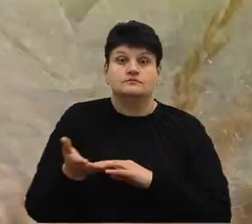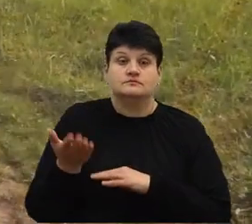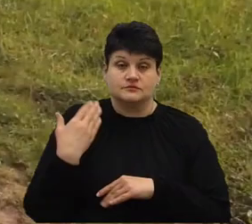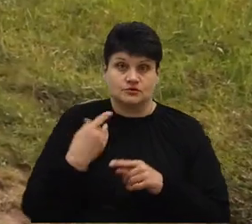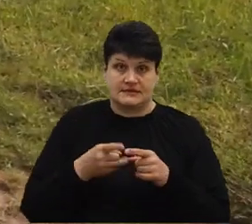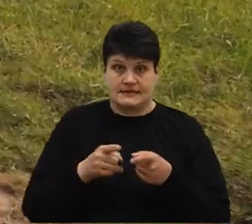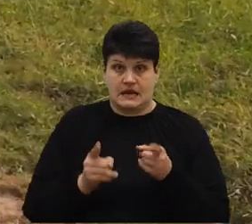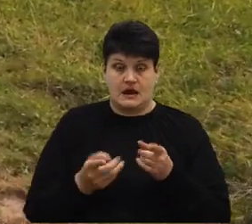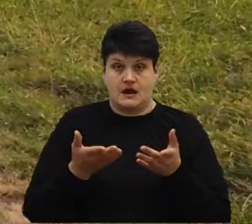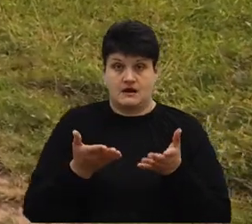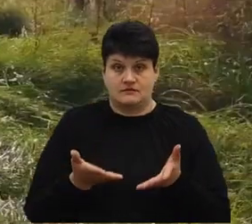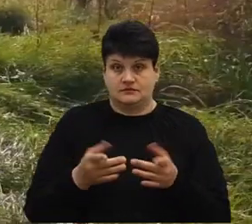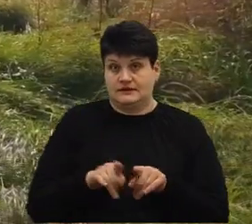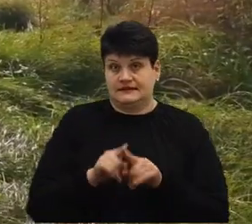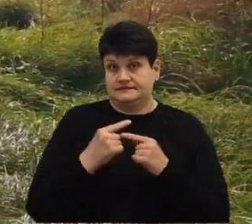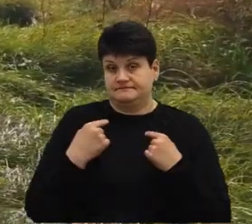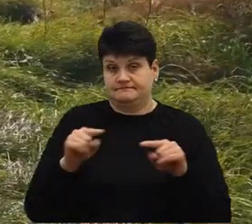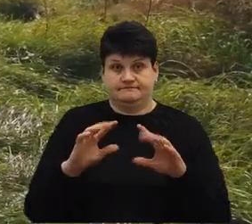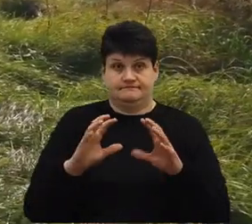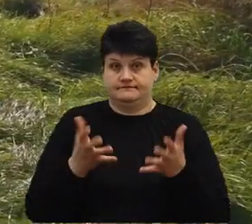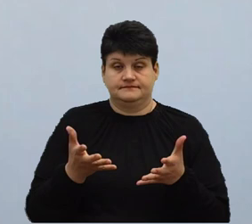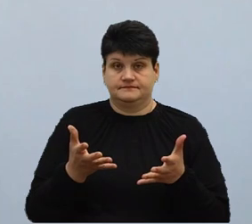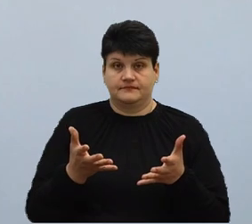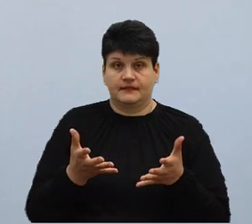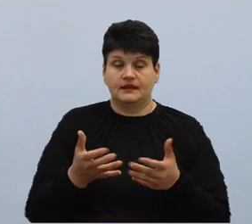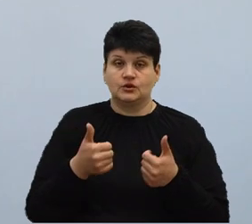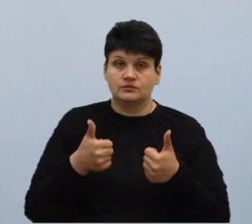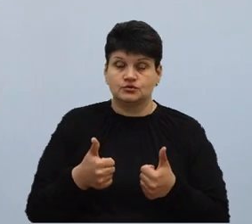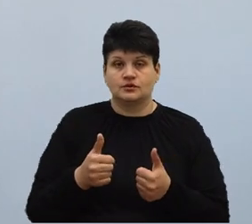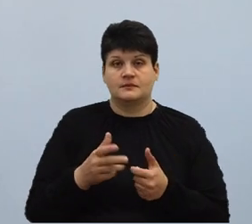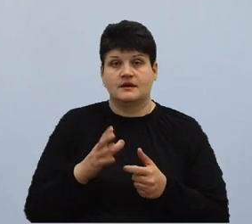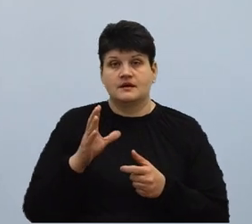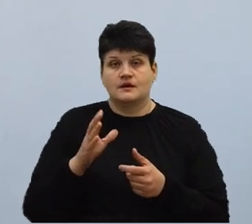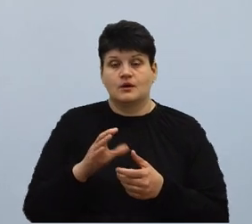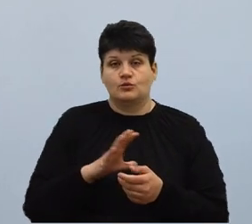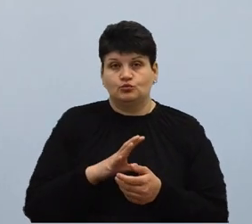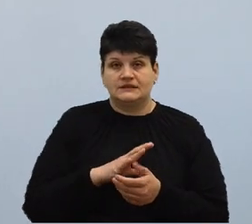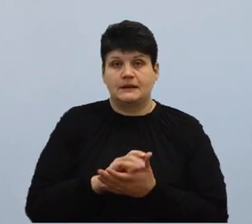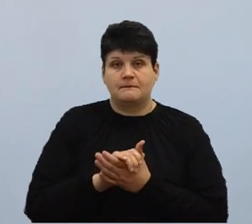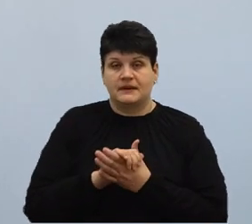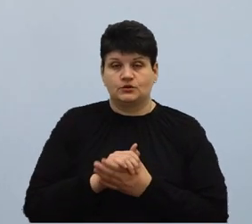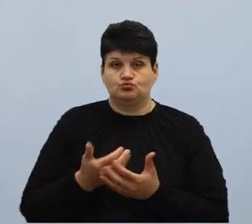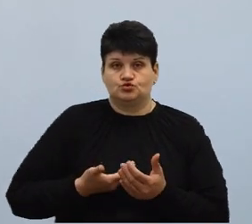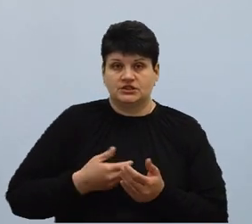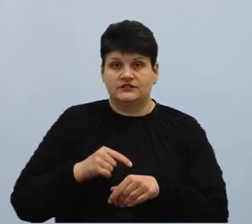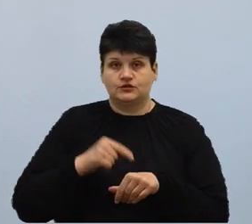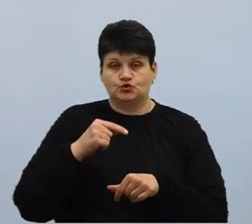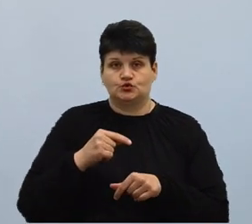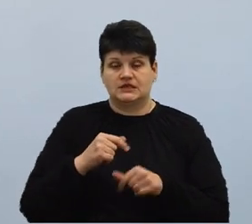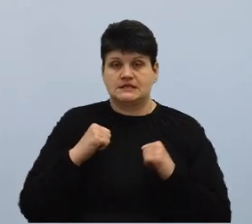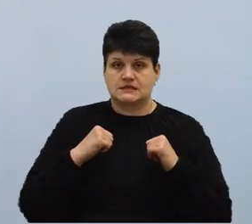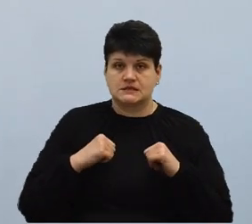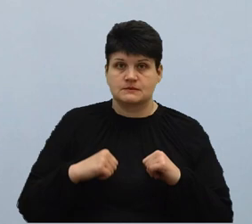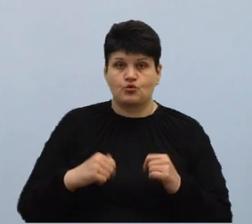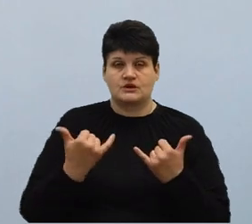бо це як це реально ну з паралельно якогось світу добре що нам ще насправді вдалось побути в тому Мирному житті відчути цей спокій і безтурботність